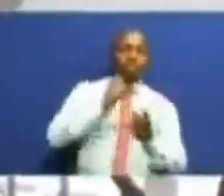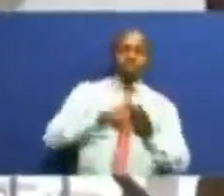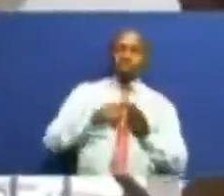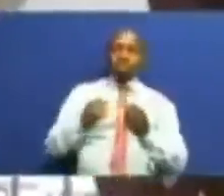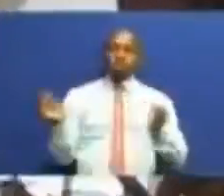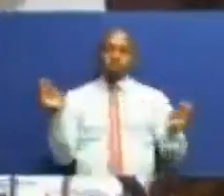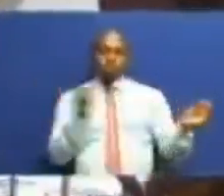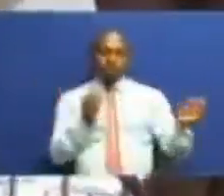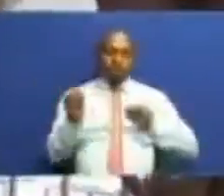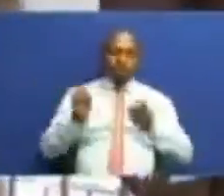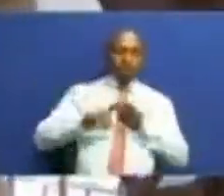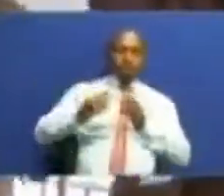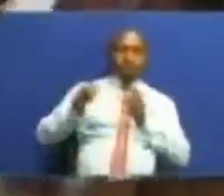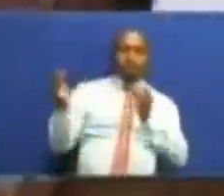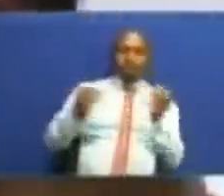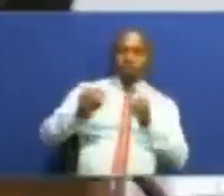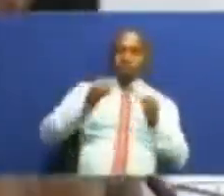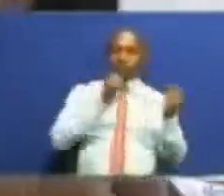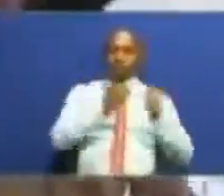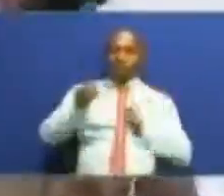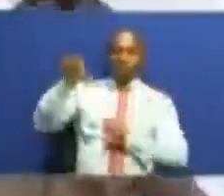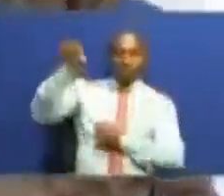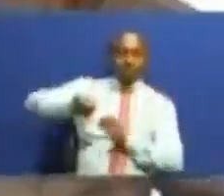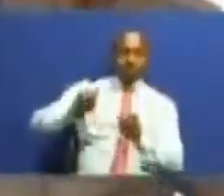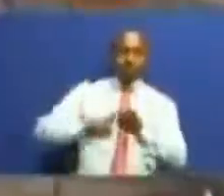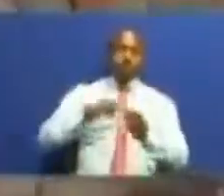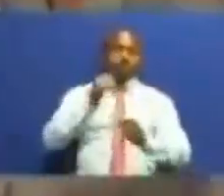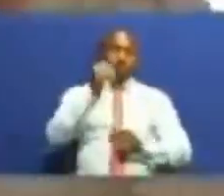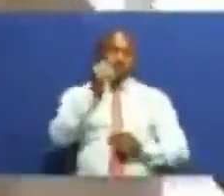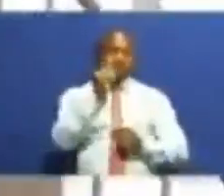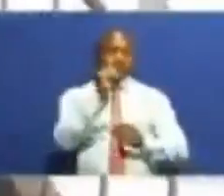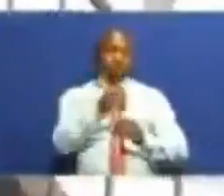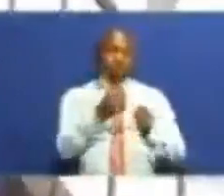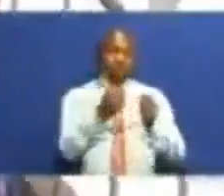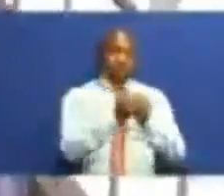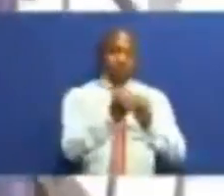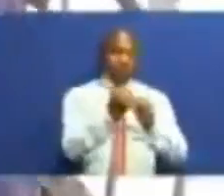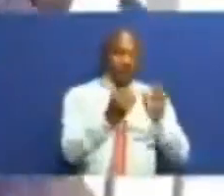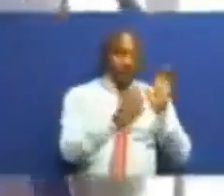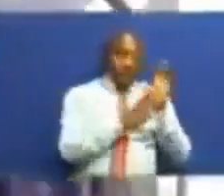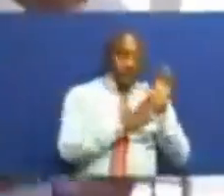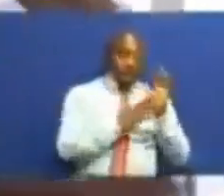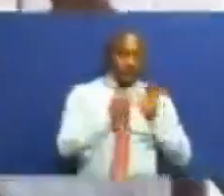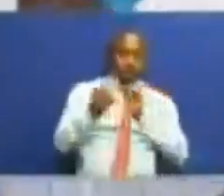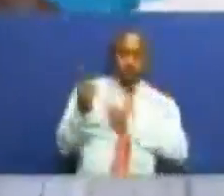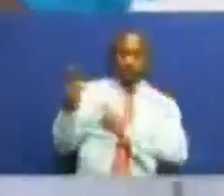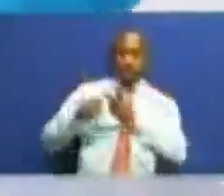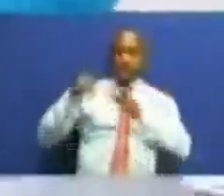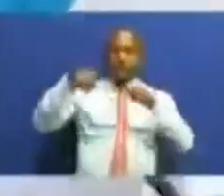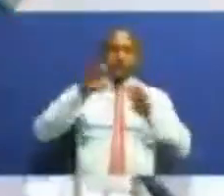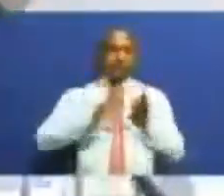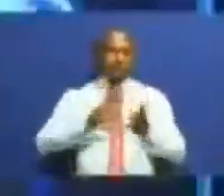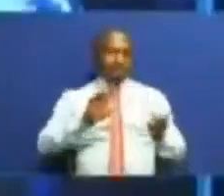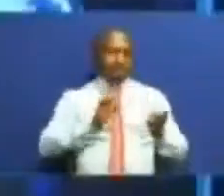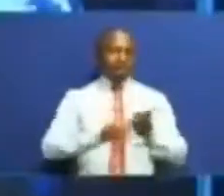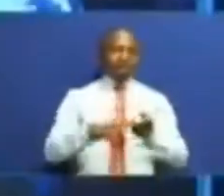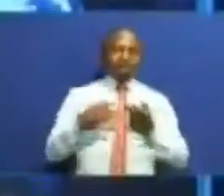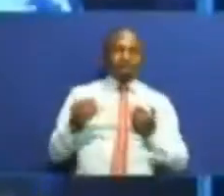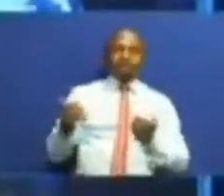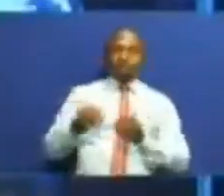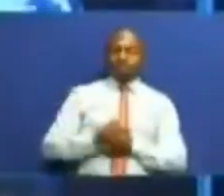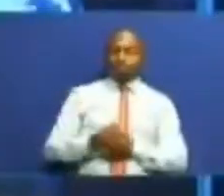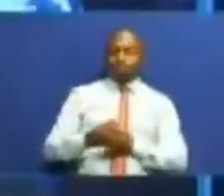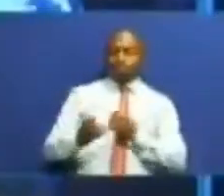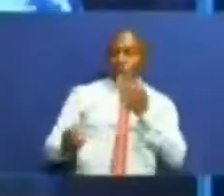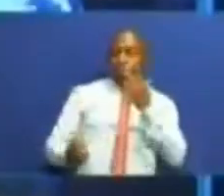uchochezi na kushawishi utendaji jinai mnamo Februari 16, 2018 jijini Dar es Salaam. Na